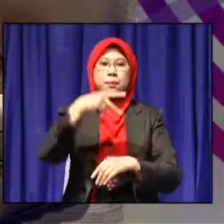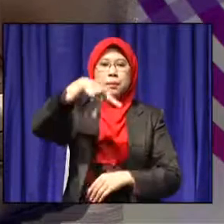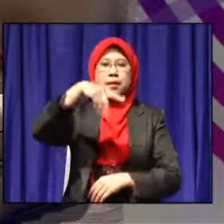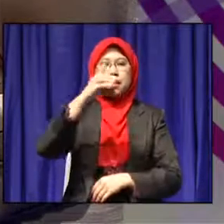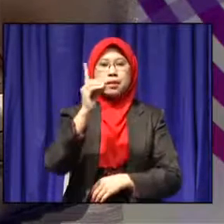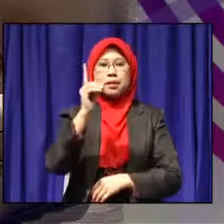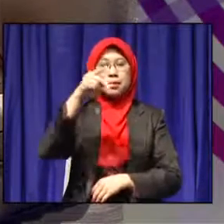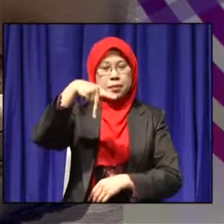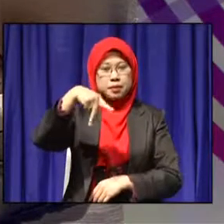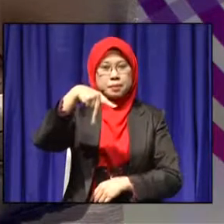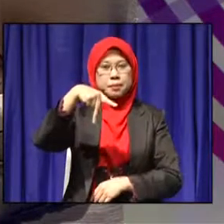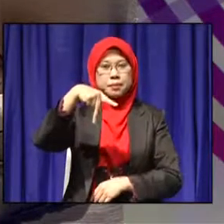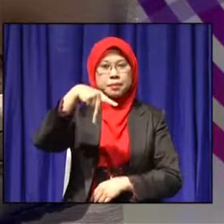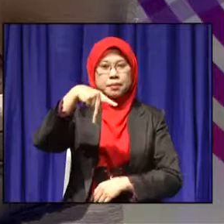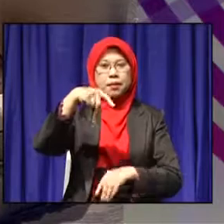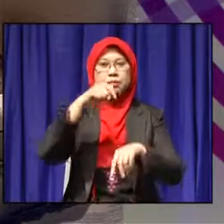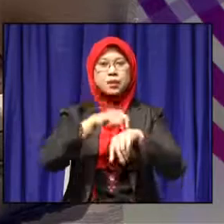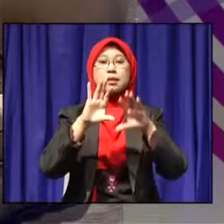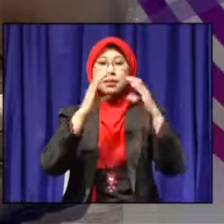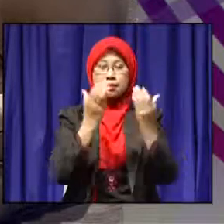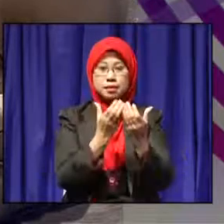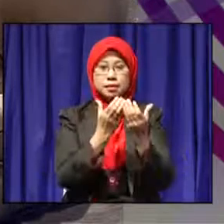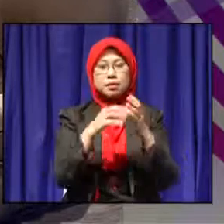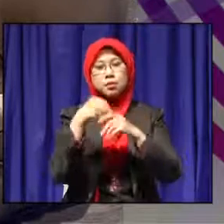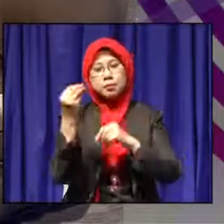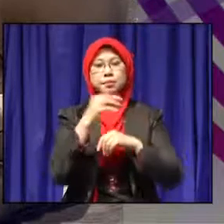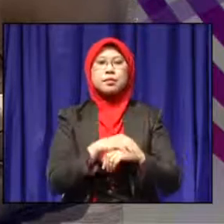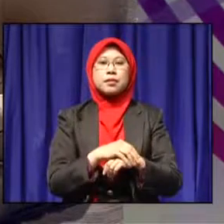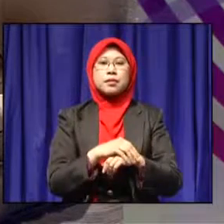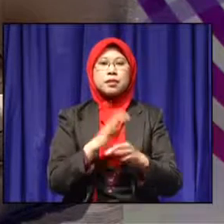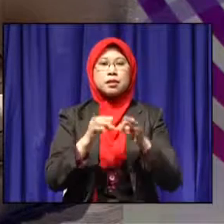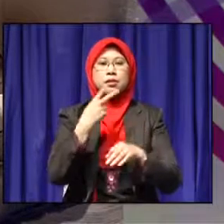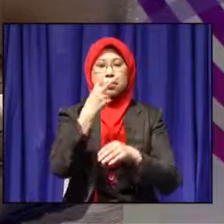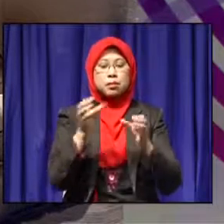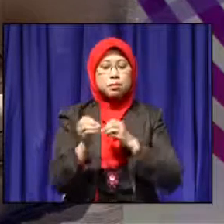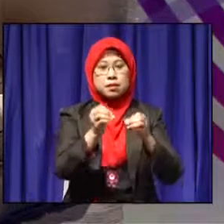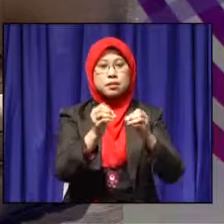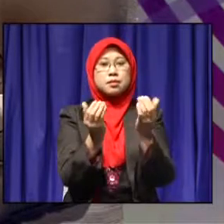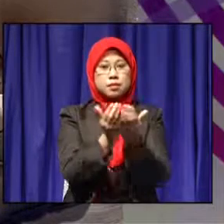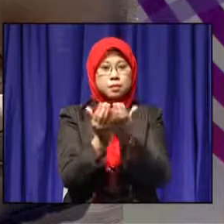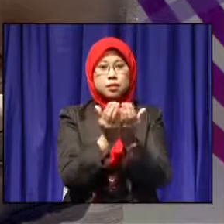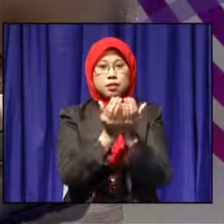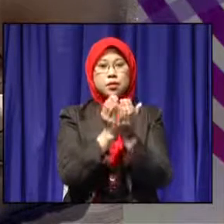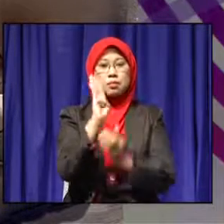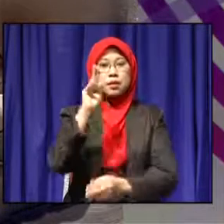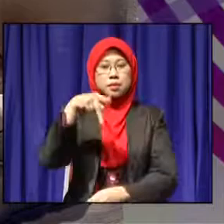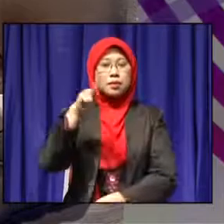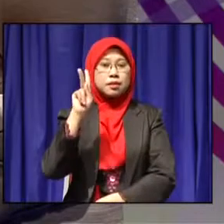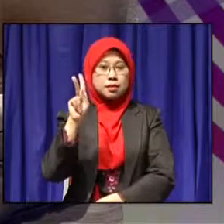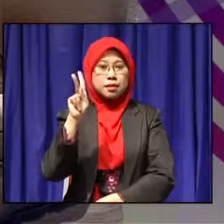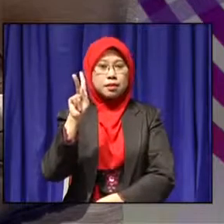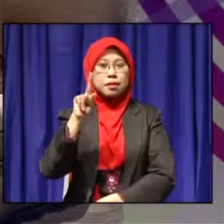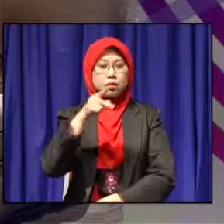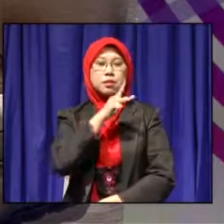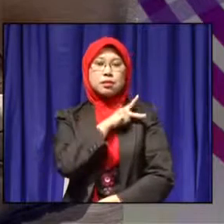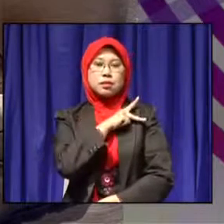darjah kalau kita lihat dia dari segi operasi di sekolah BPK ataupun TP di Cannes